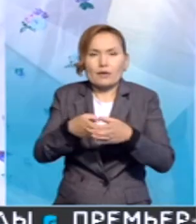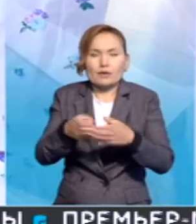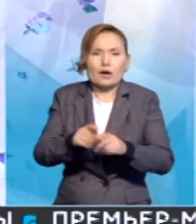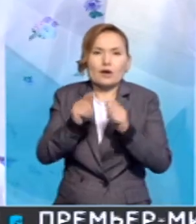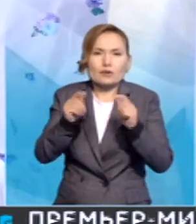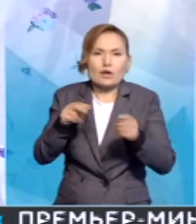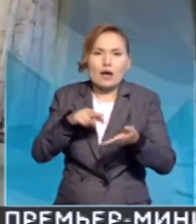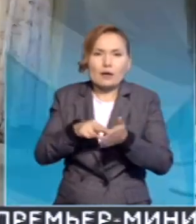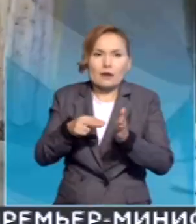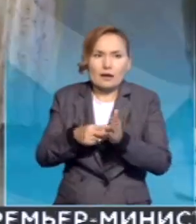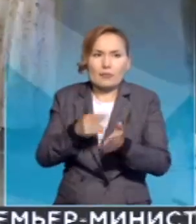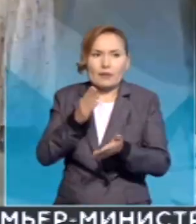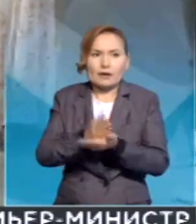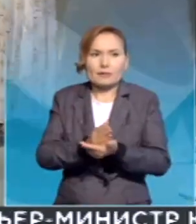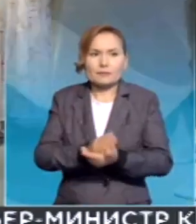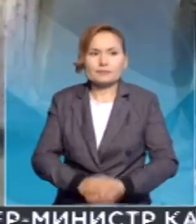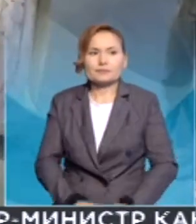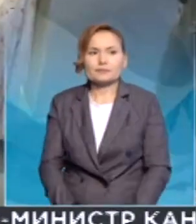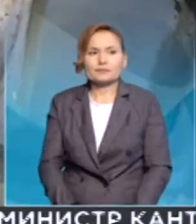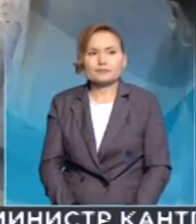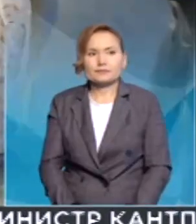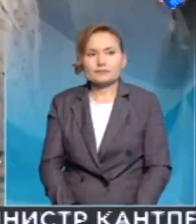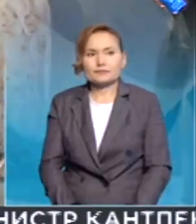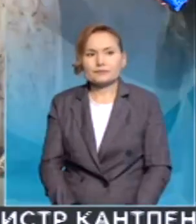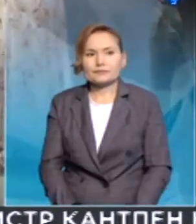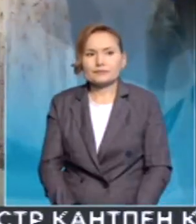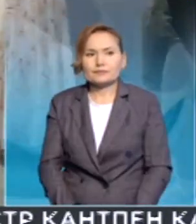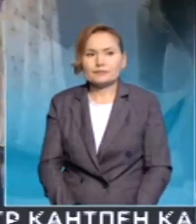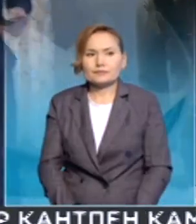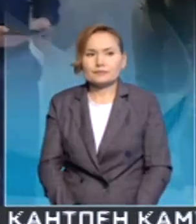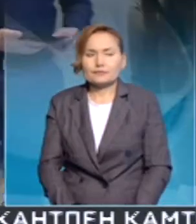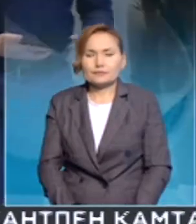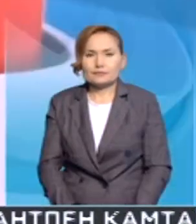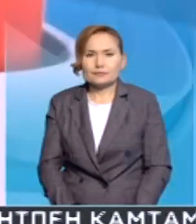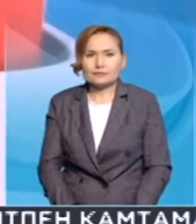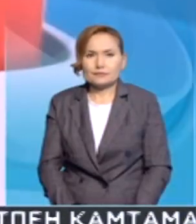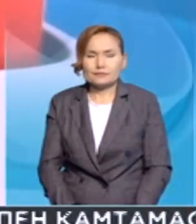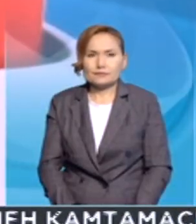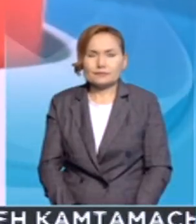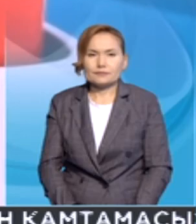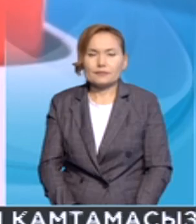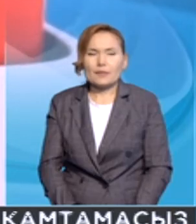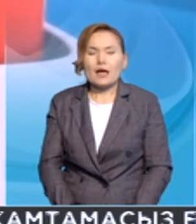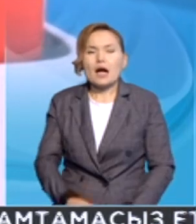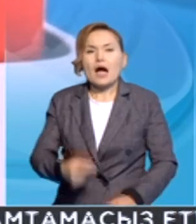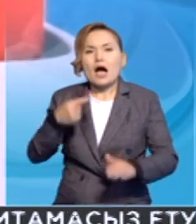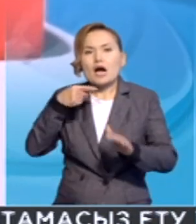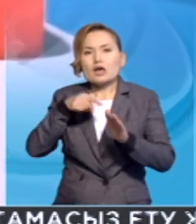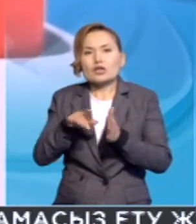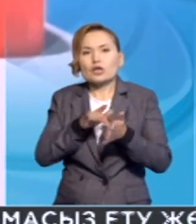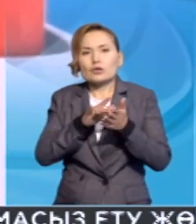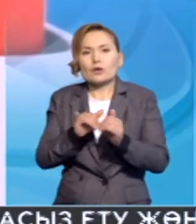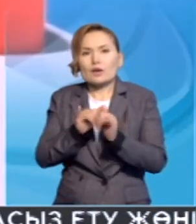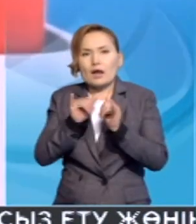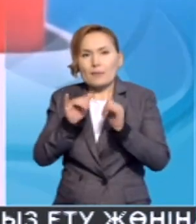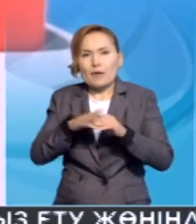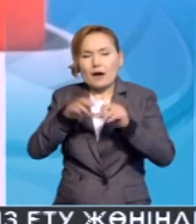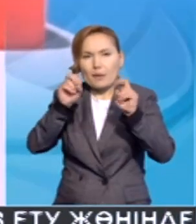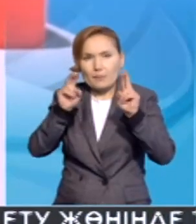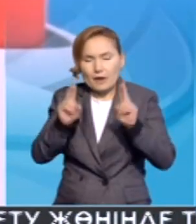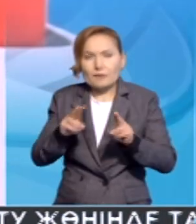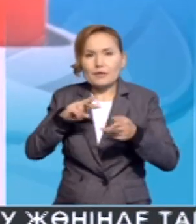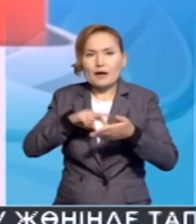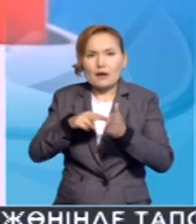Алматыда Нұр-Сұлтан Тілектес, Ерболат Қуаныш, Қазақстан ұлттық арнасы. Ішкі туризмді дамыту сала мамандарының алдында